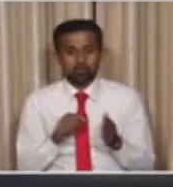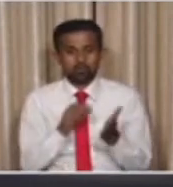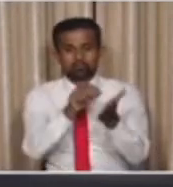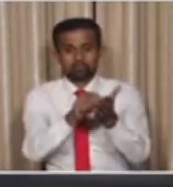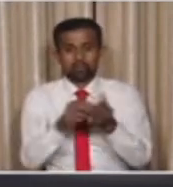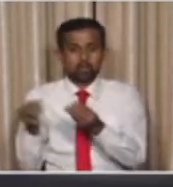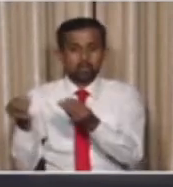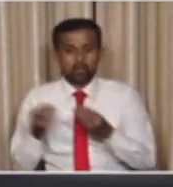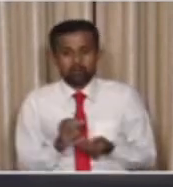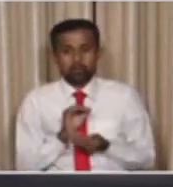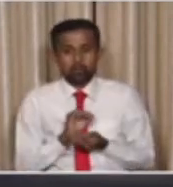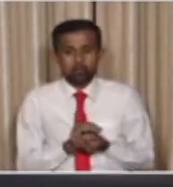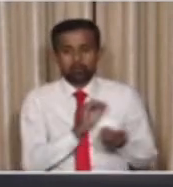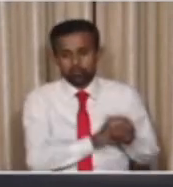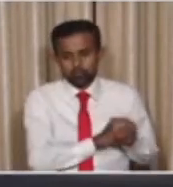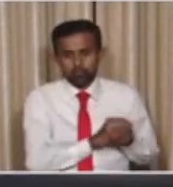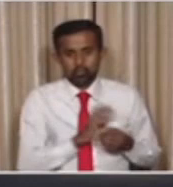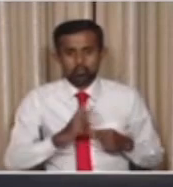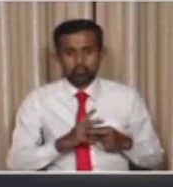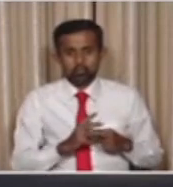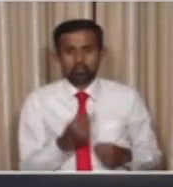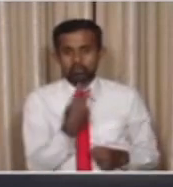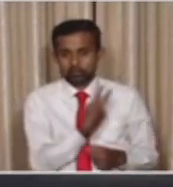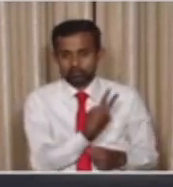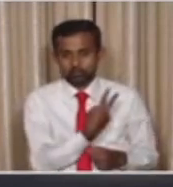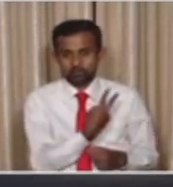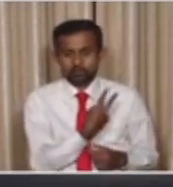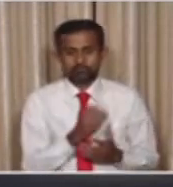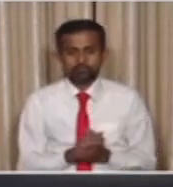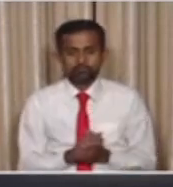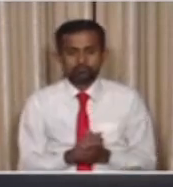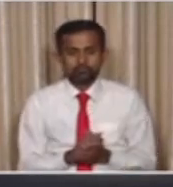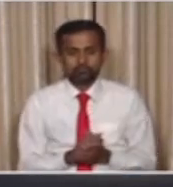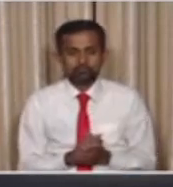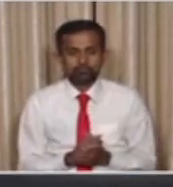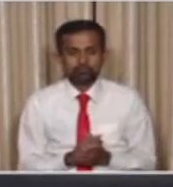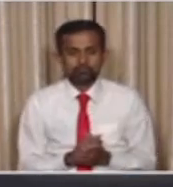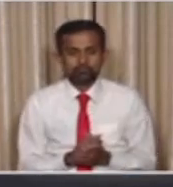ඒවා ලැබෙන තෙක් රඳවා ඇති එන්ජින් ප්‍රමාණය 2කි. මේ අනුව ගරු